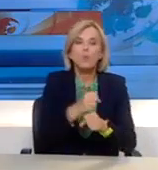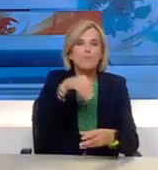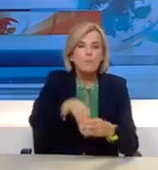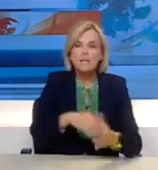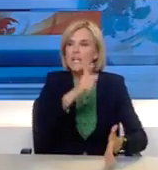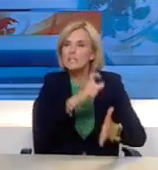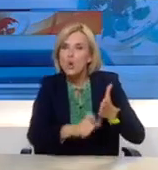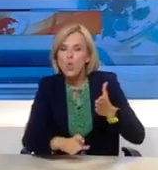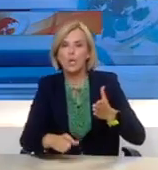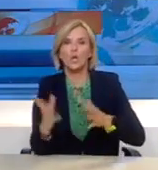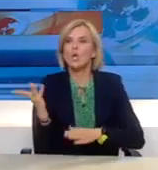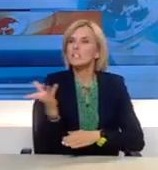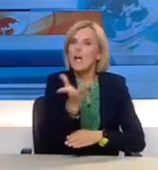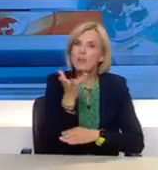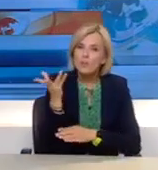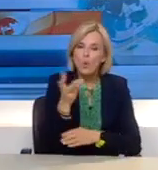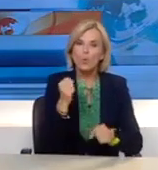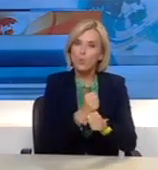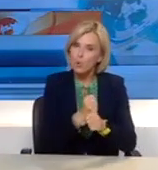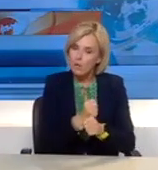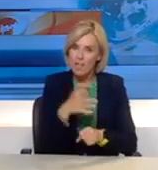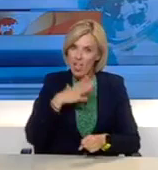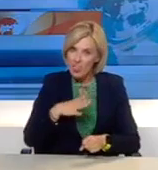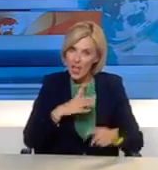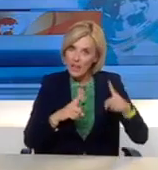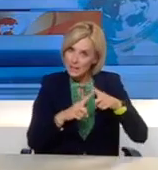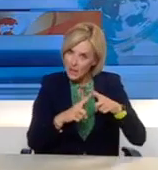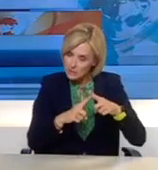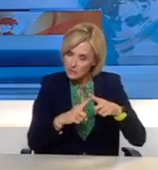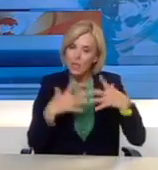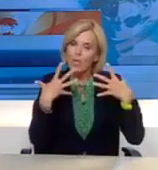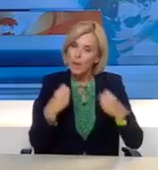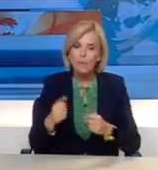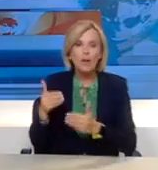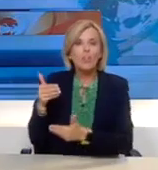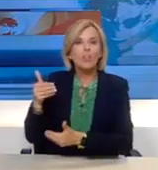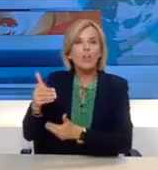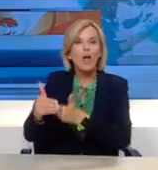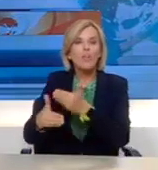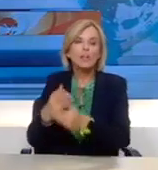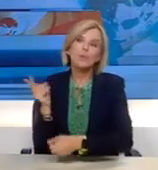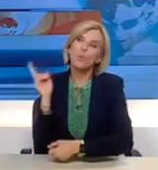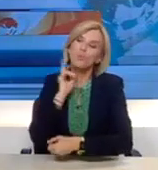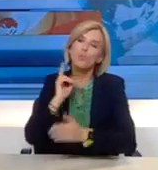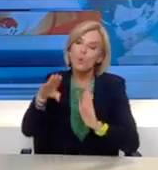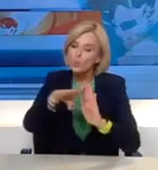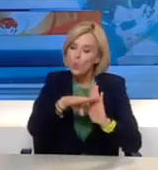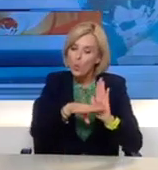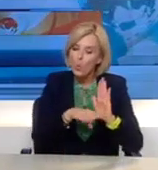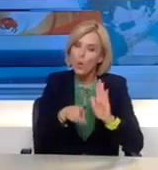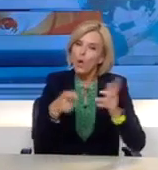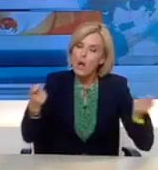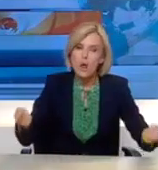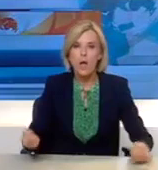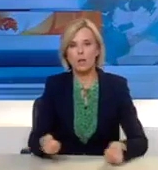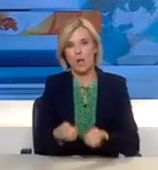να κάνουν τεστ, πάλι βάσει πρωτοκόλων θα κάνουν. Δεν είναι δυνατόν, όπως λένε και οι ειδικοί, σε όλο τον πληθυσμό, σε όλους τους κλάδους, να